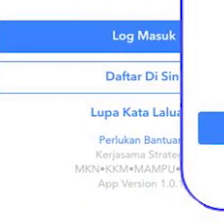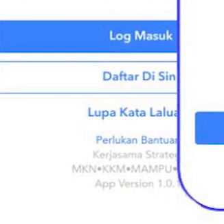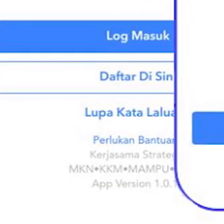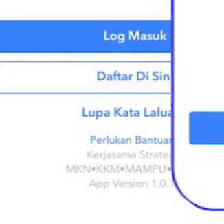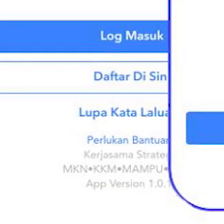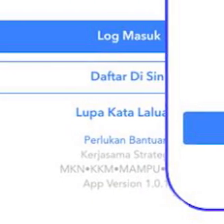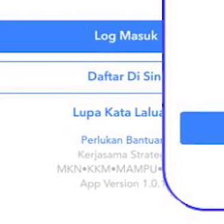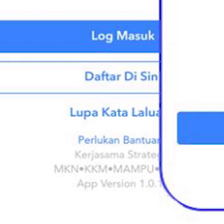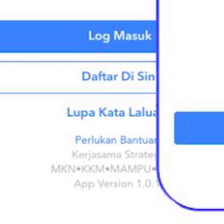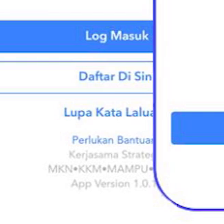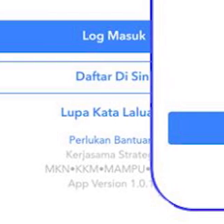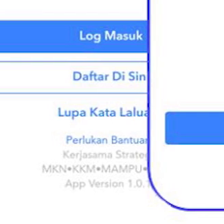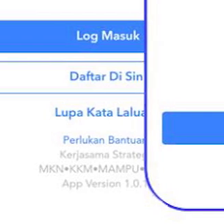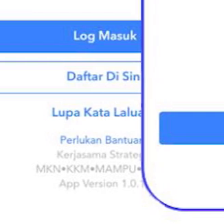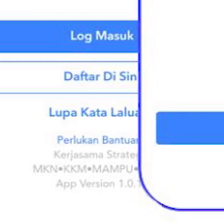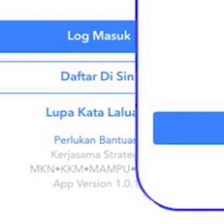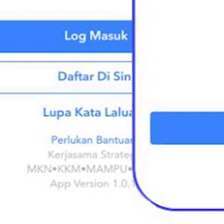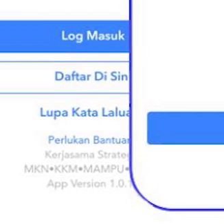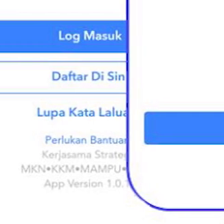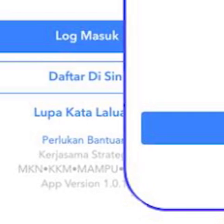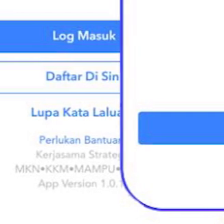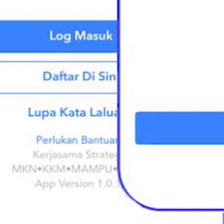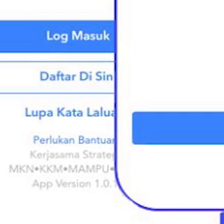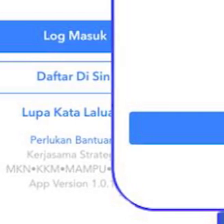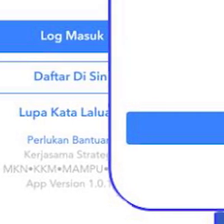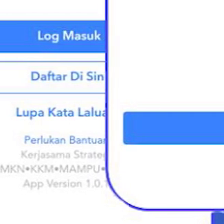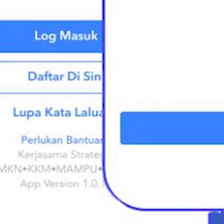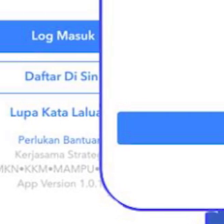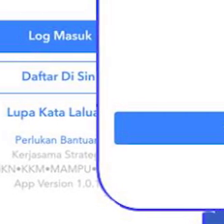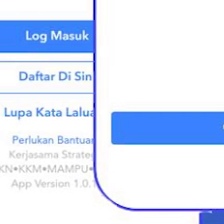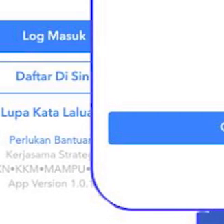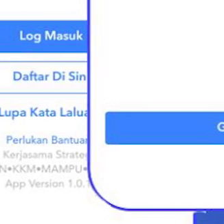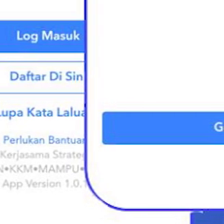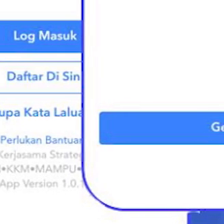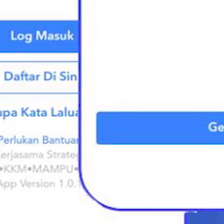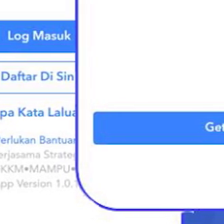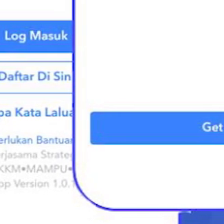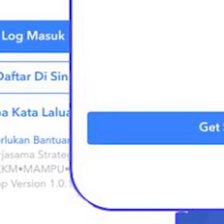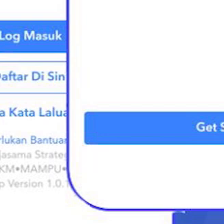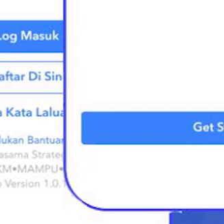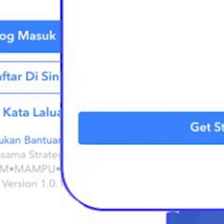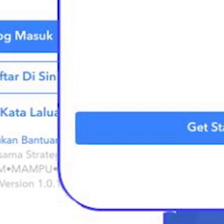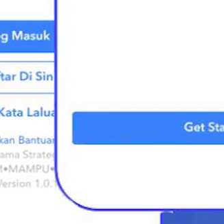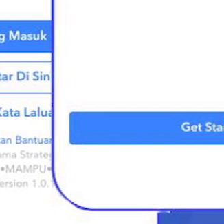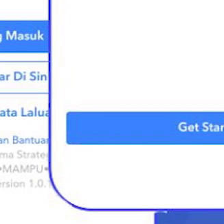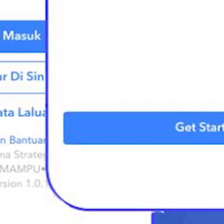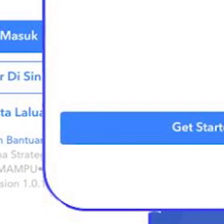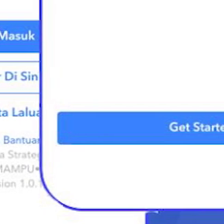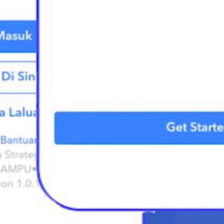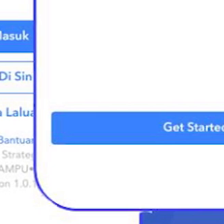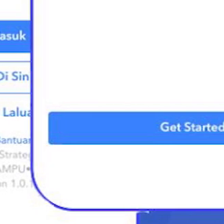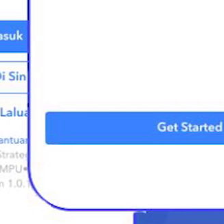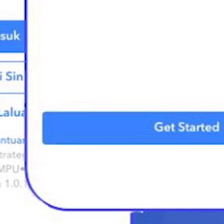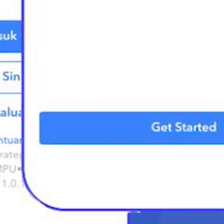apps MySejahtera ini. Dan banyak lagi yang saya sebutkan baru-baru ini tentang